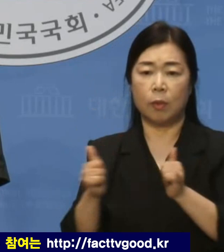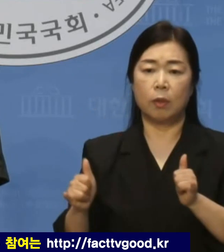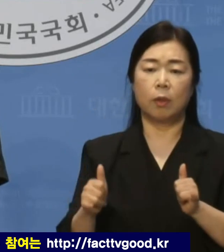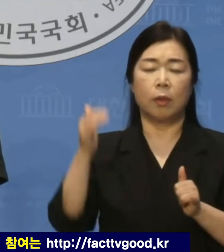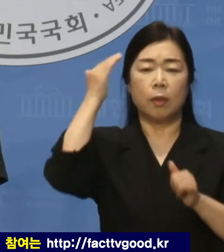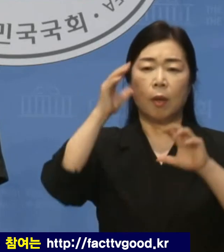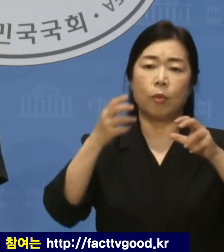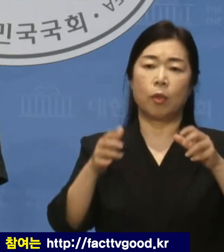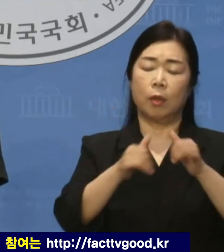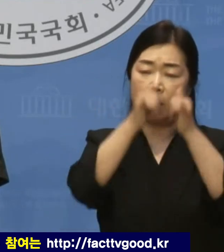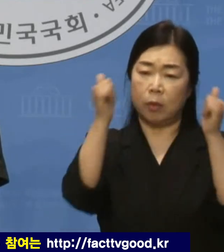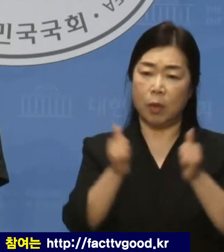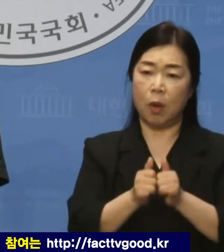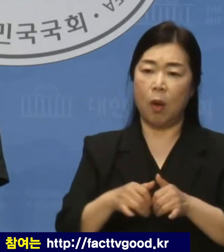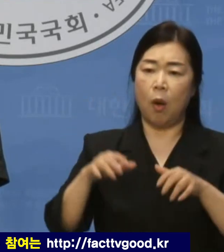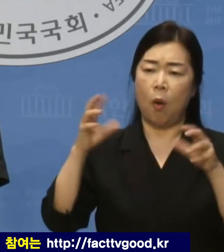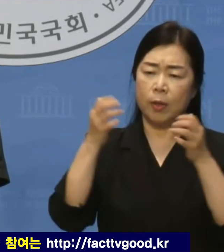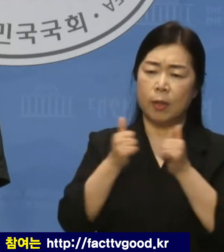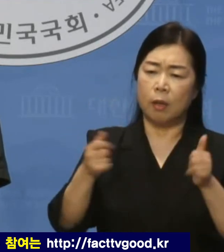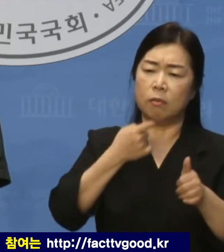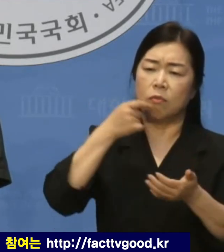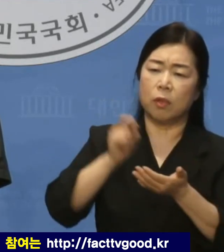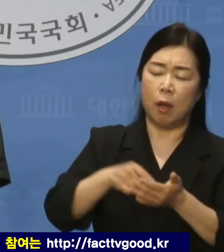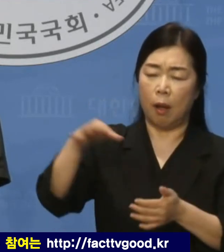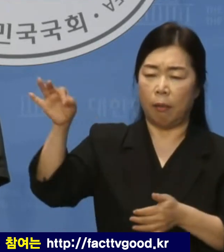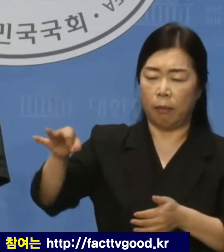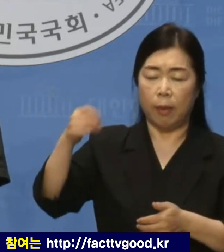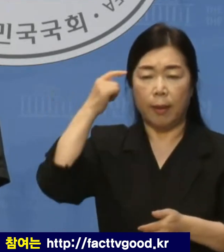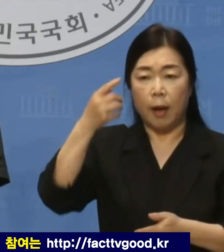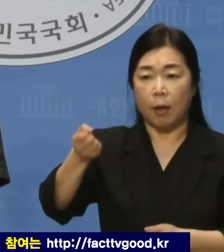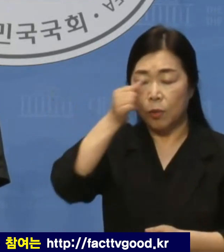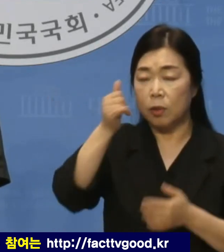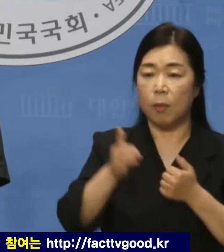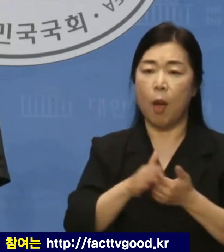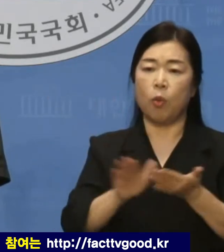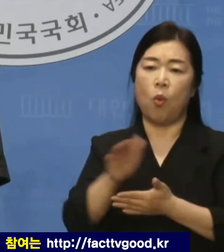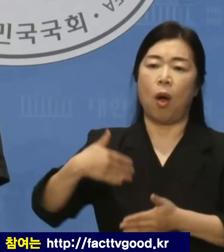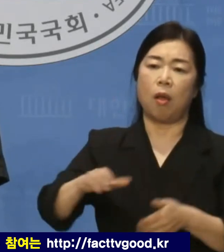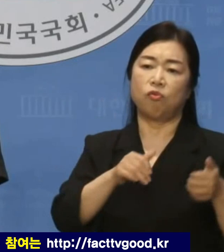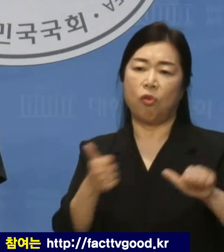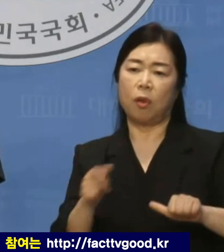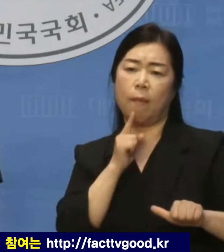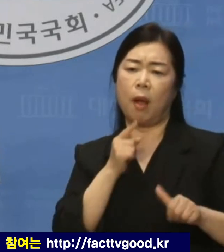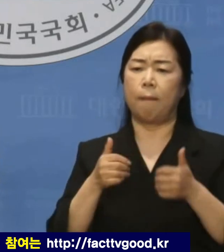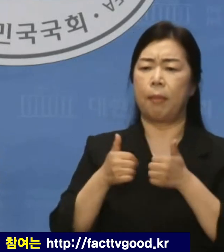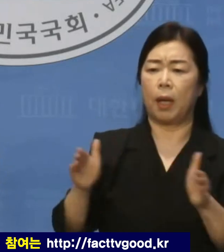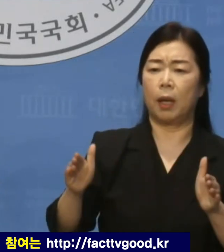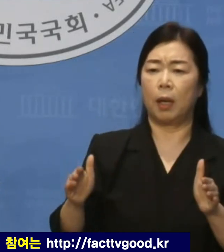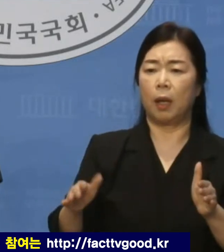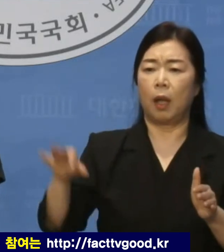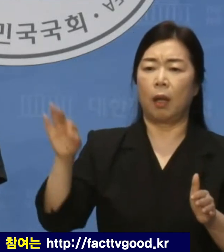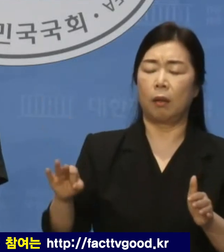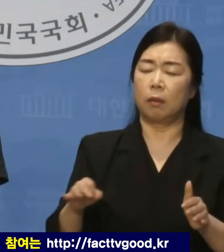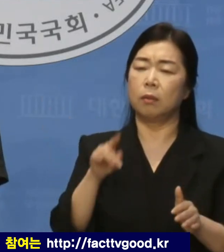대한민국이 사회적으로 어린 사람들을 쉽게 여기는 경향이 있는 탓에 놀러가서 죽었다는 식으로 너무나 쉽게